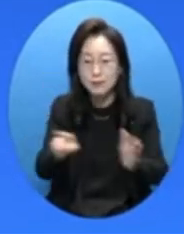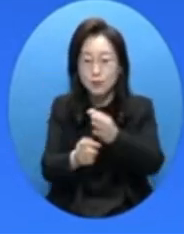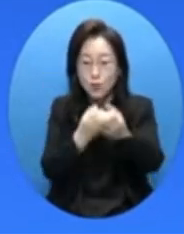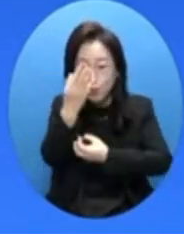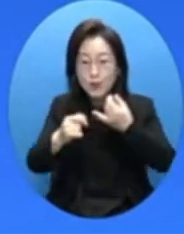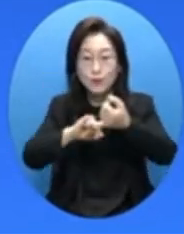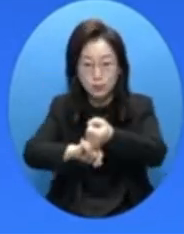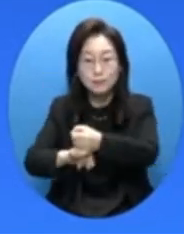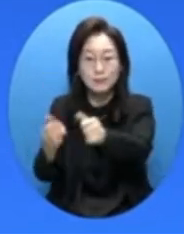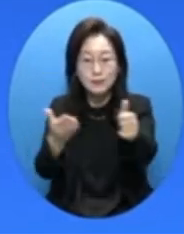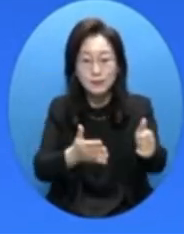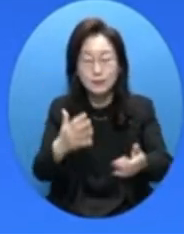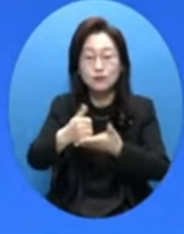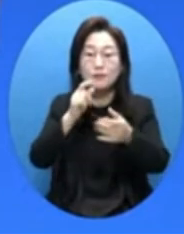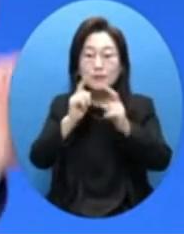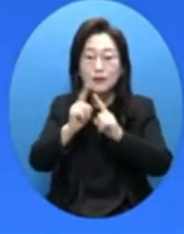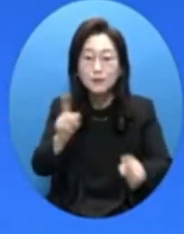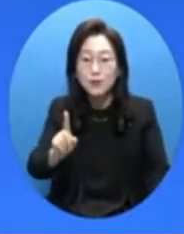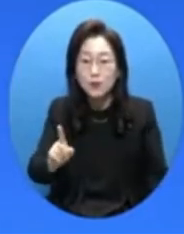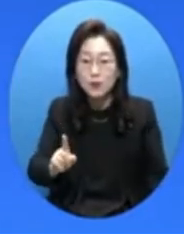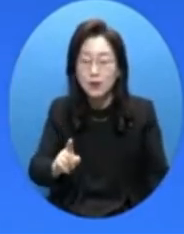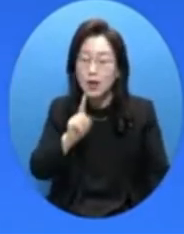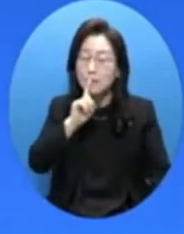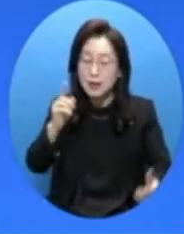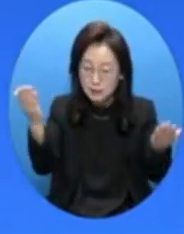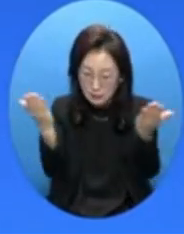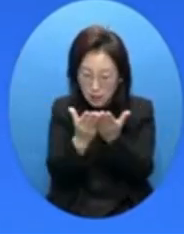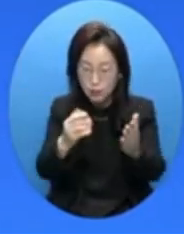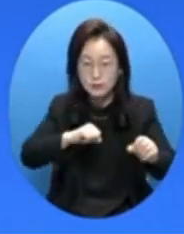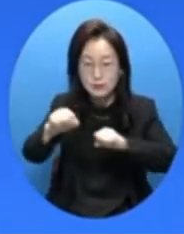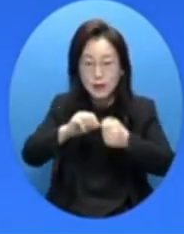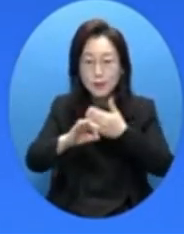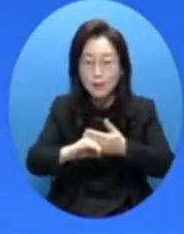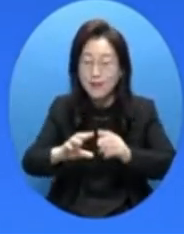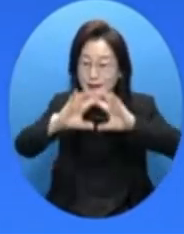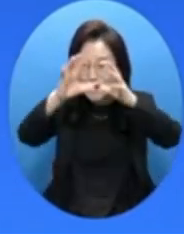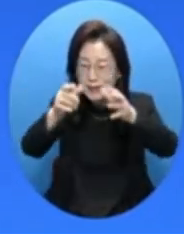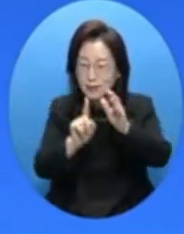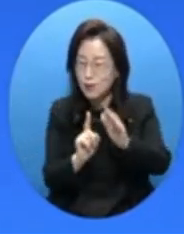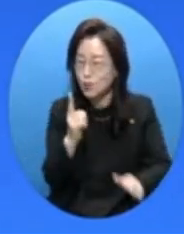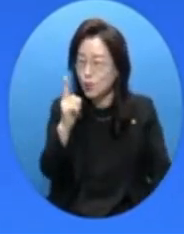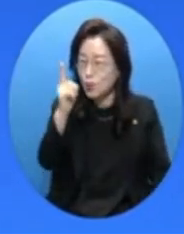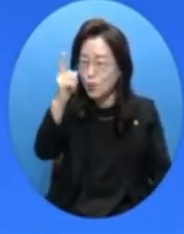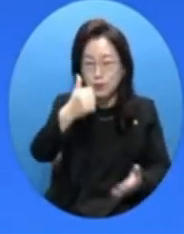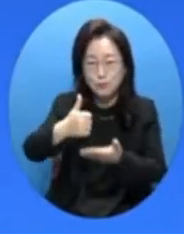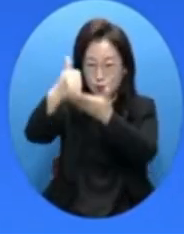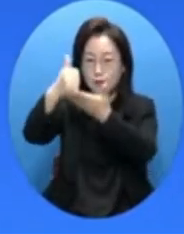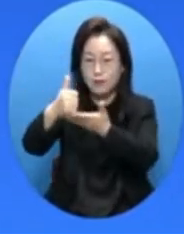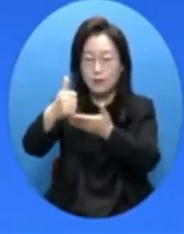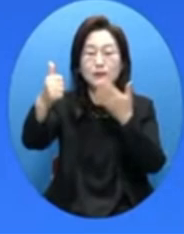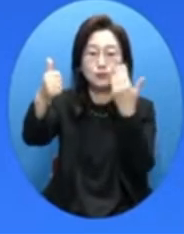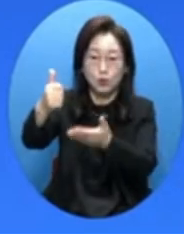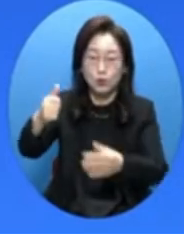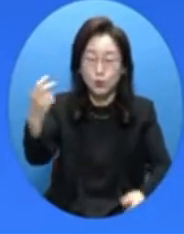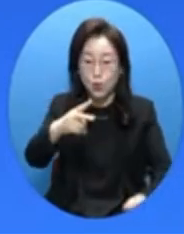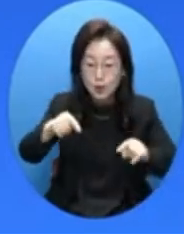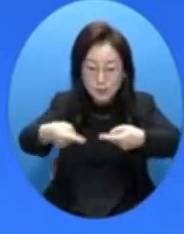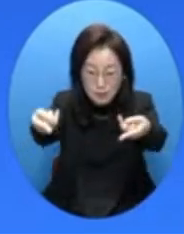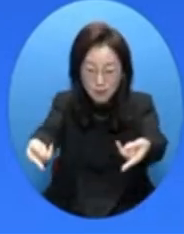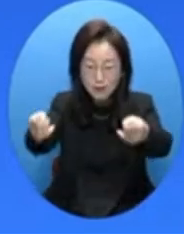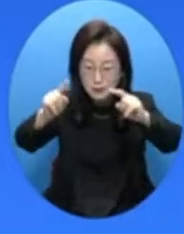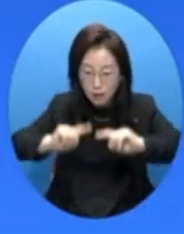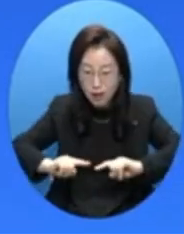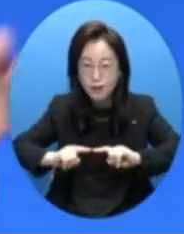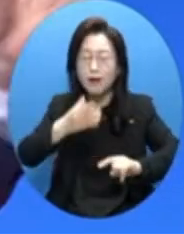되는 것입니다 주님 말씀하십니다 말씀을 지켜 행하기만 하면 내가 너를 쓰기 위해 높이 너를 세워 줄 것이며 내가 들어가다 복을 받고